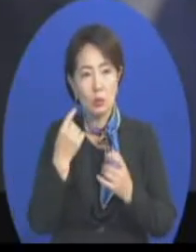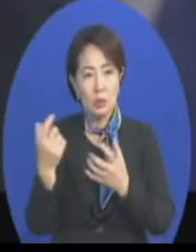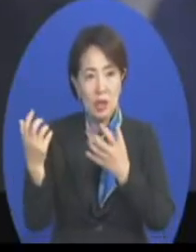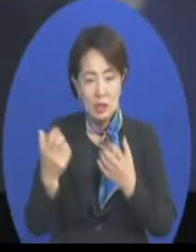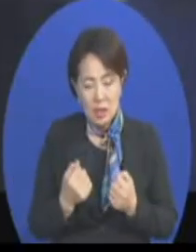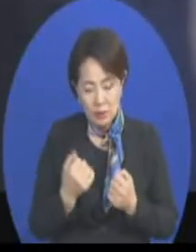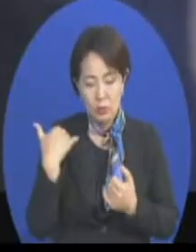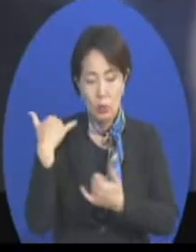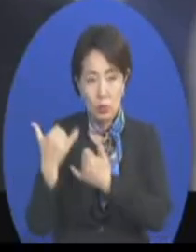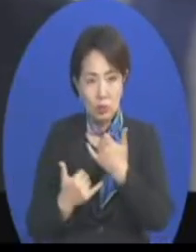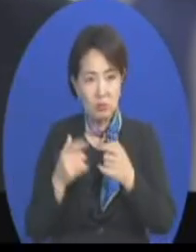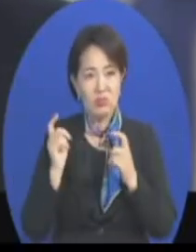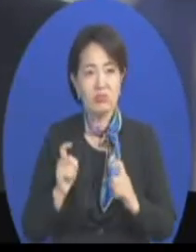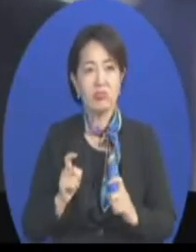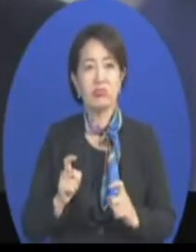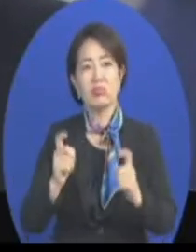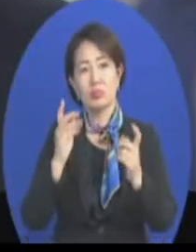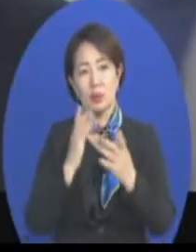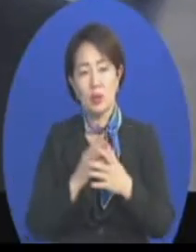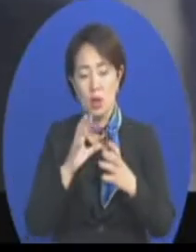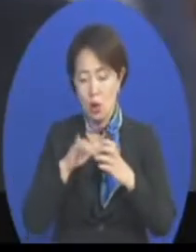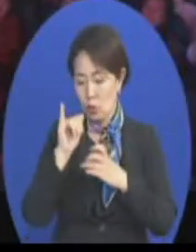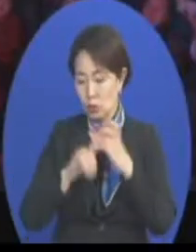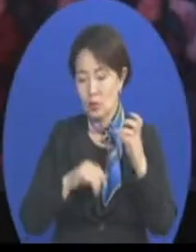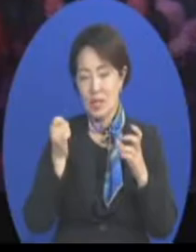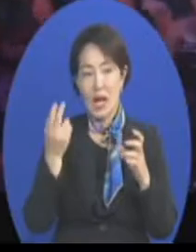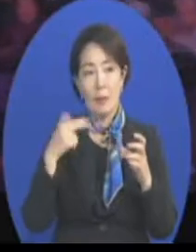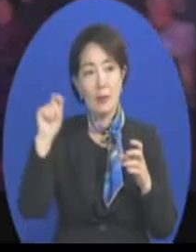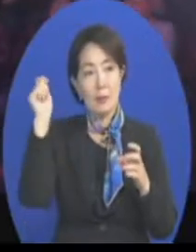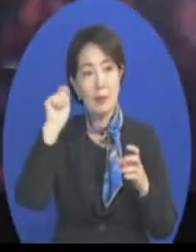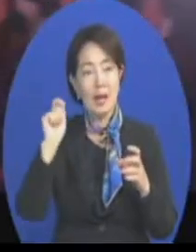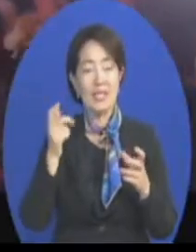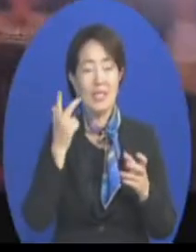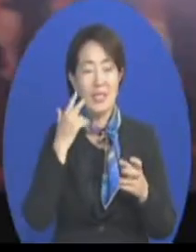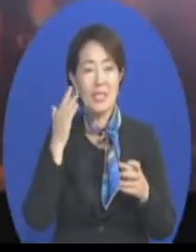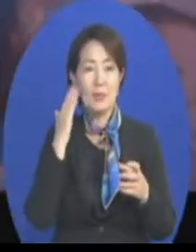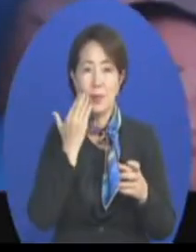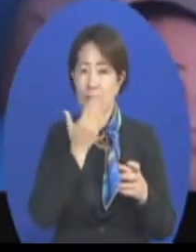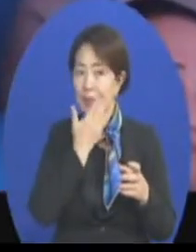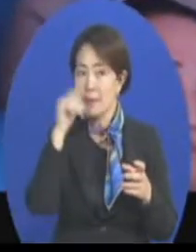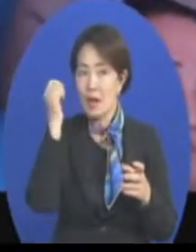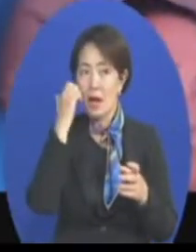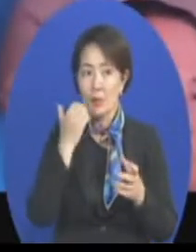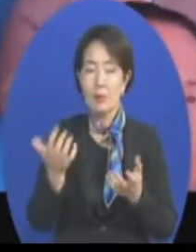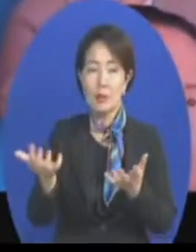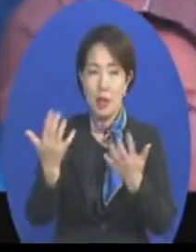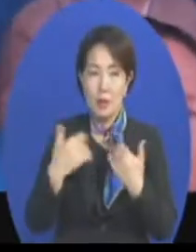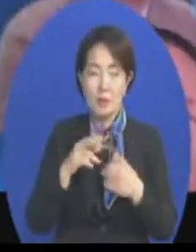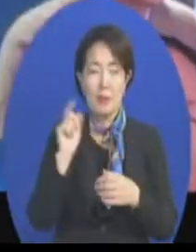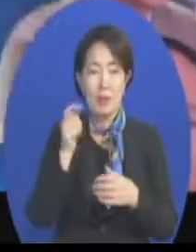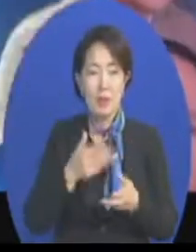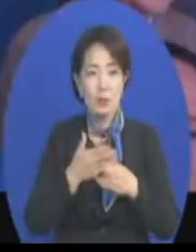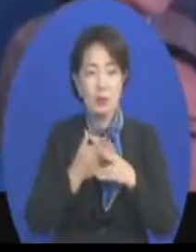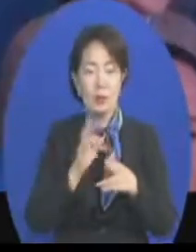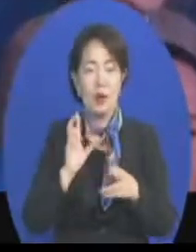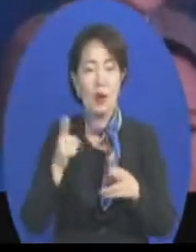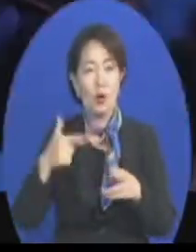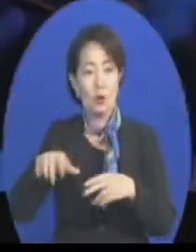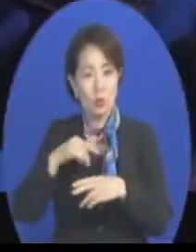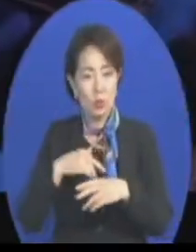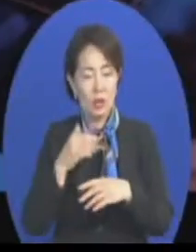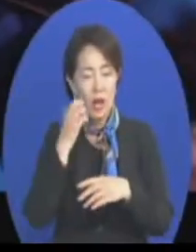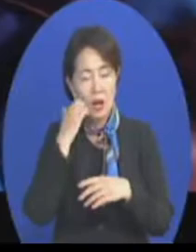авдаг боломжтой болоод уудчаа. Тэгээ олон улсын ахмадын баярын өдөр бол цагаан сараар одоо ахмадуудаа баярлуулдаг. Баянгол дүүргийн ахмадууд